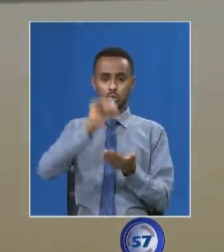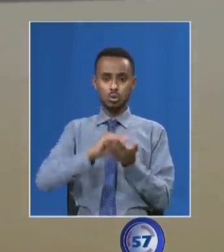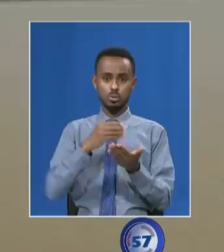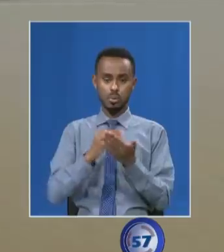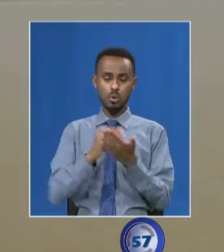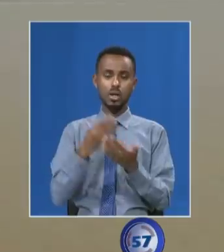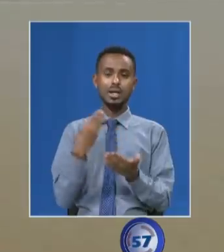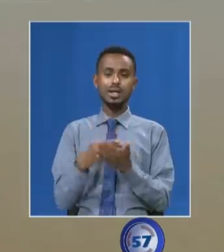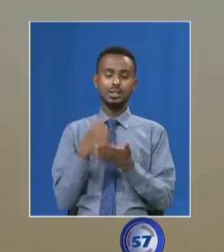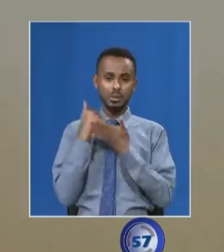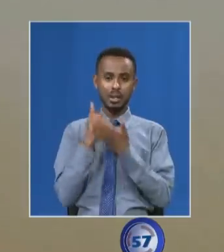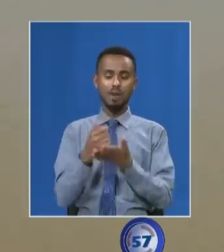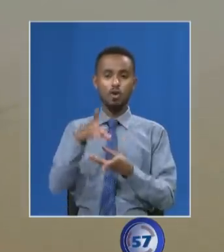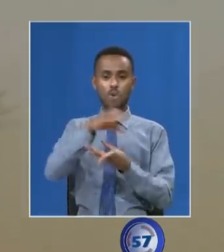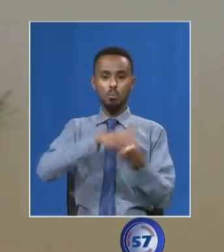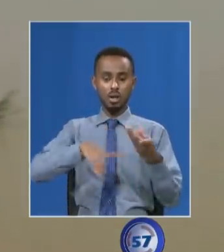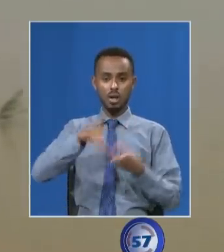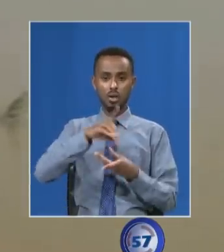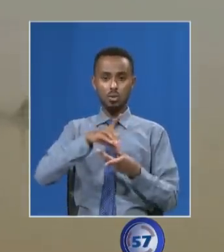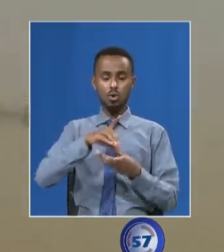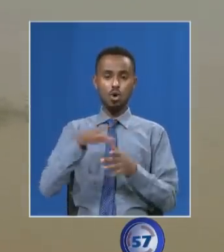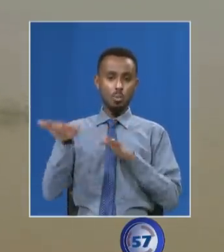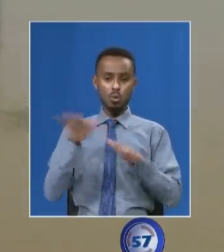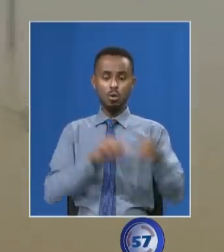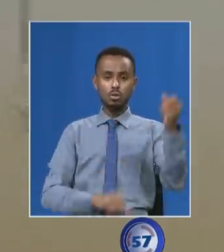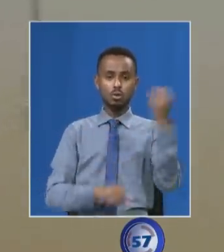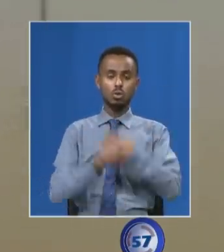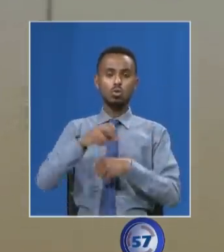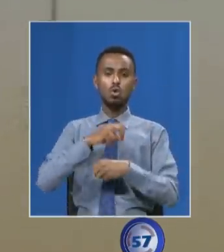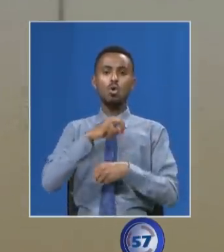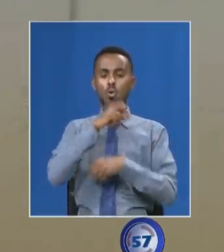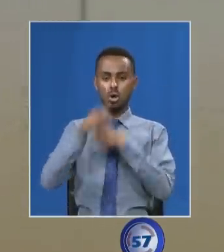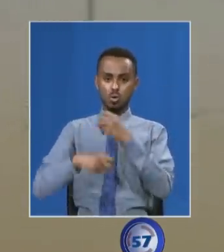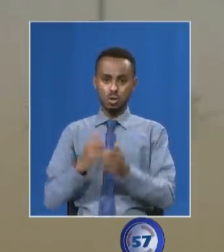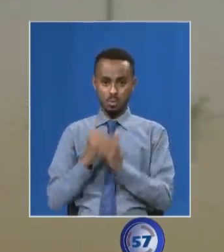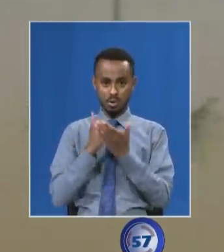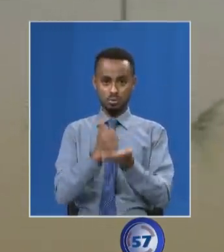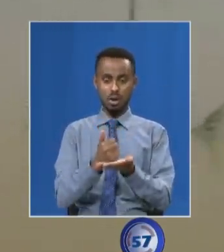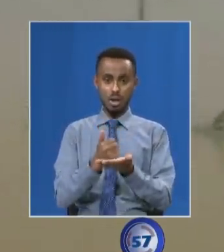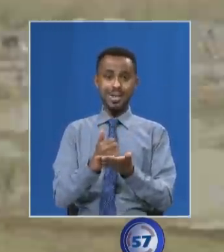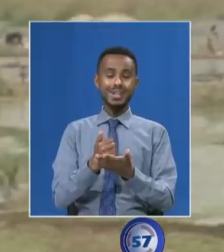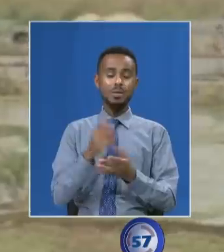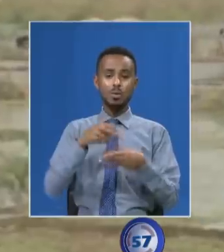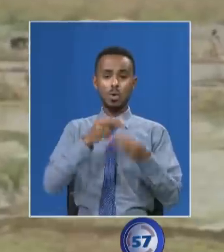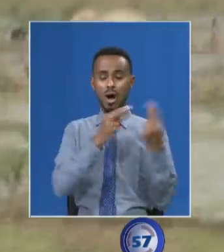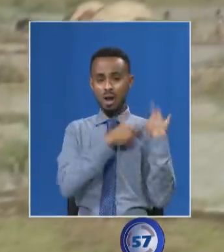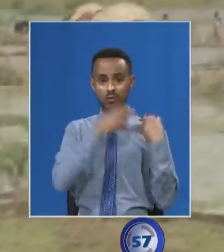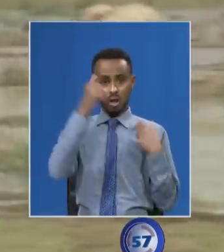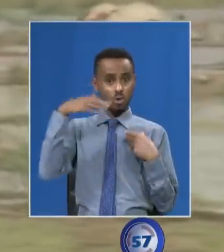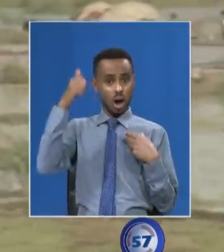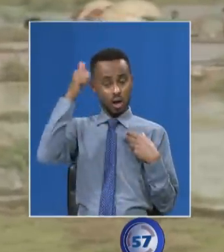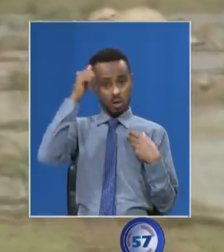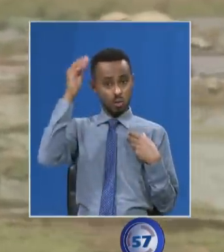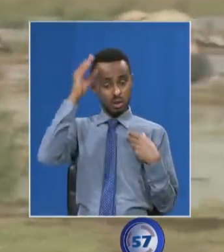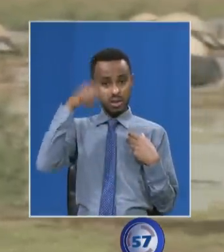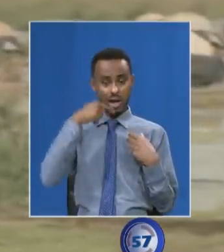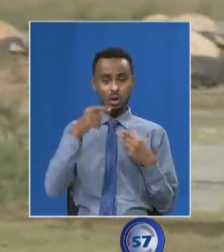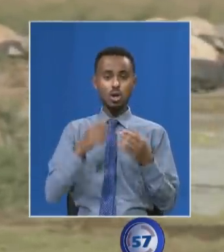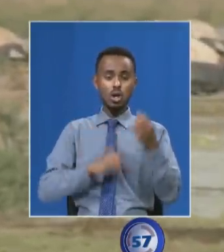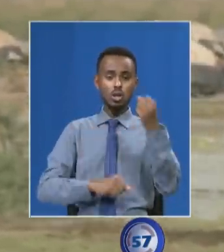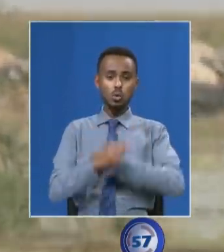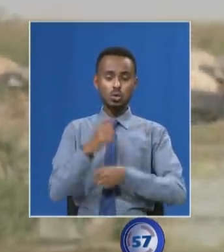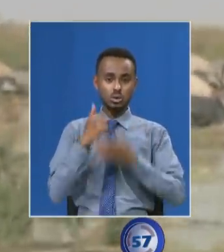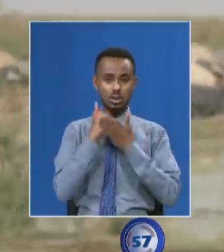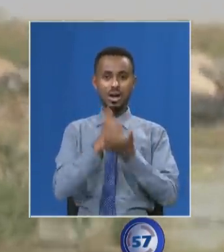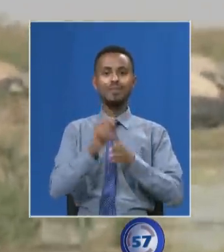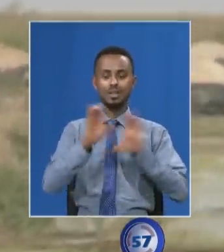የሚሆን የገንዘብ ድጋፍ በክልሉ በጎርፍ ለተጎዱ ወገኖች አበርክቷል። የቢሮ ኃላፊ አቶ አሊ ሁሴን እንደተናገሩት ለተጎጂዎች